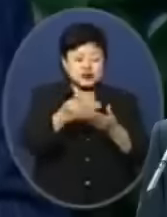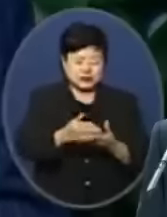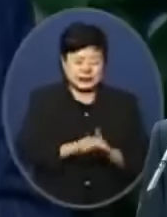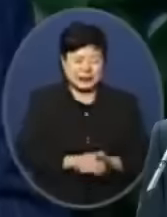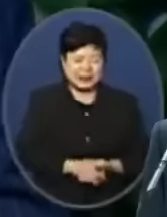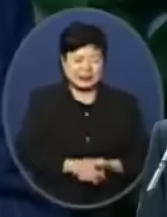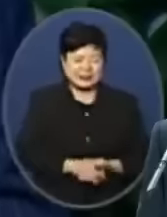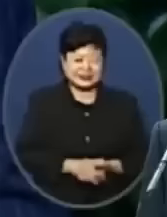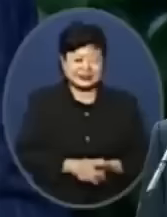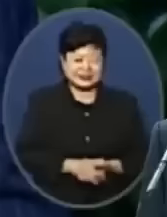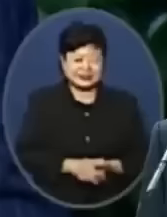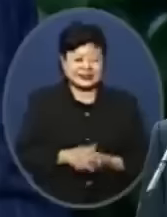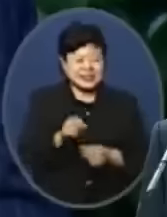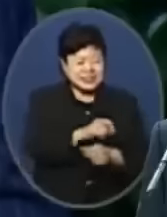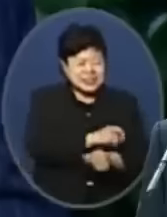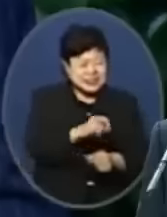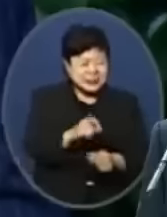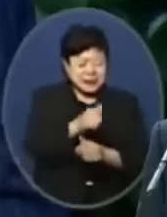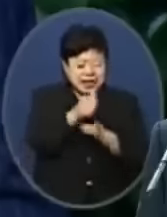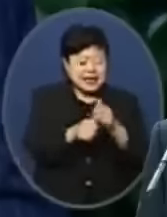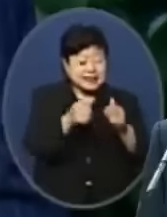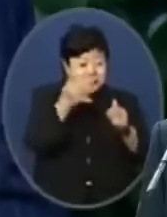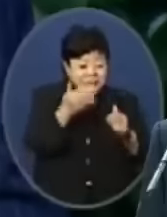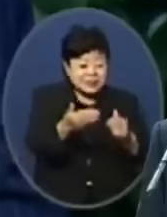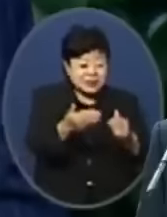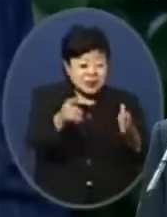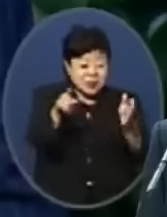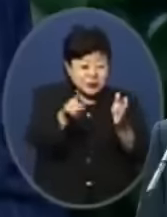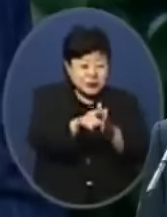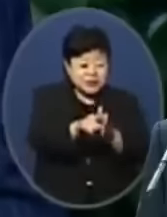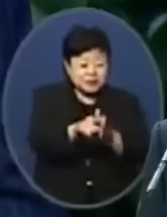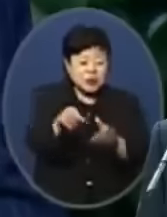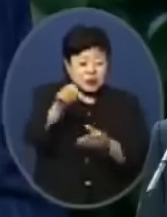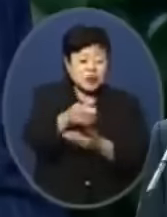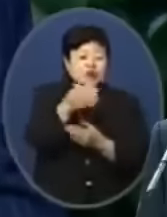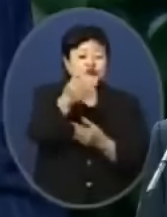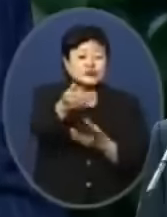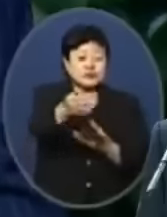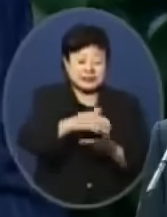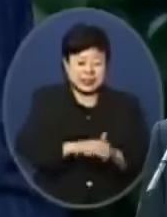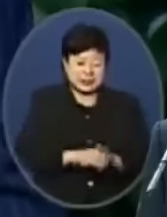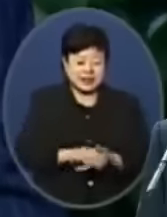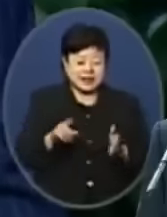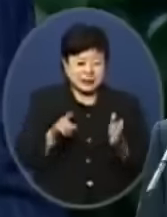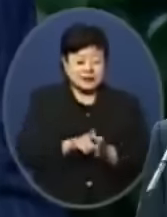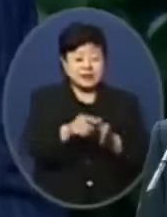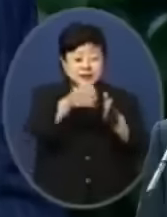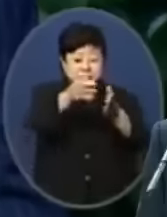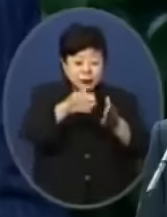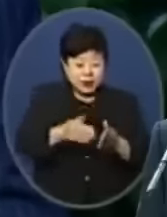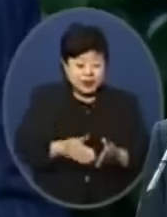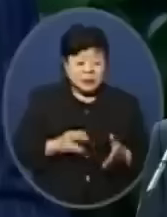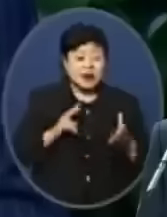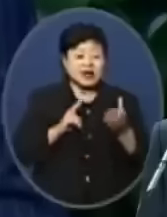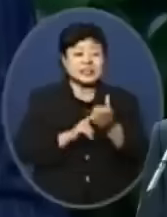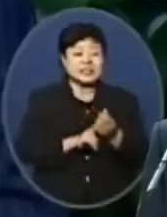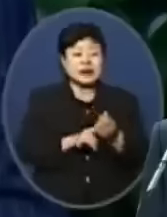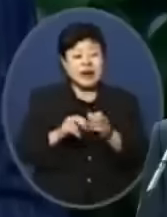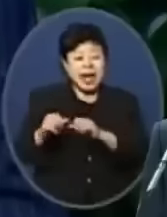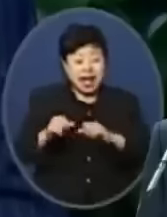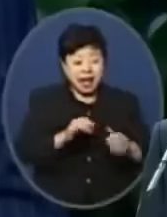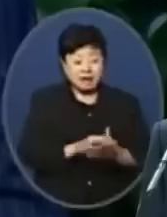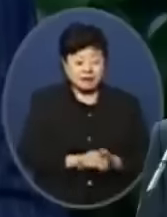것입니다. 특별히 하나님이 믿음을 부어주셔서 그 믿음을 통해서 기적을 행하고 난